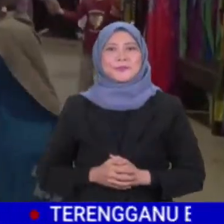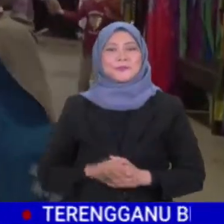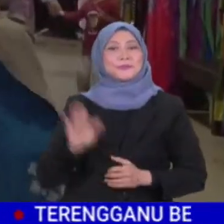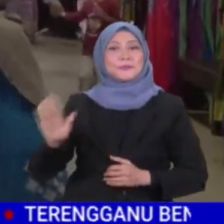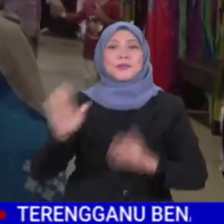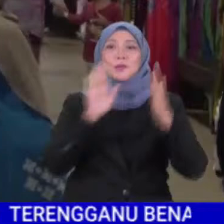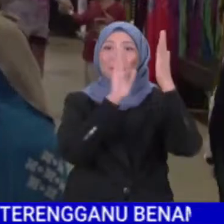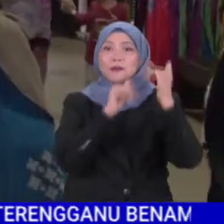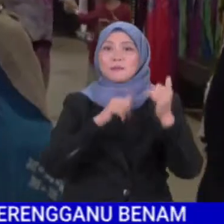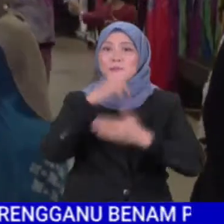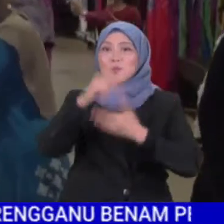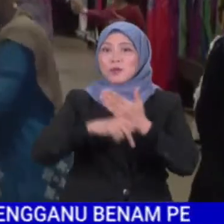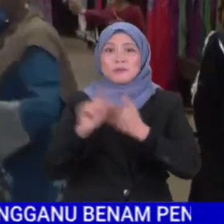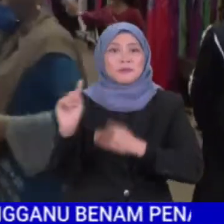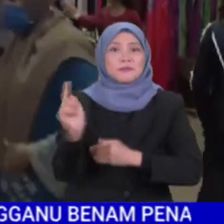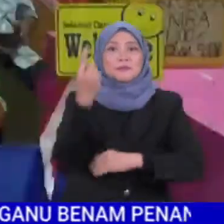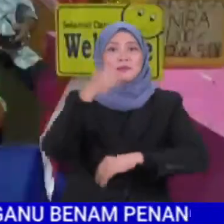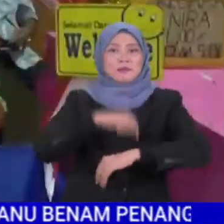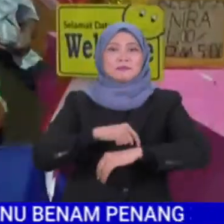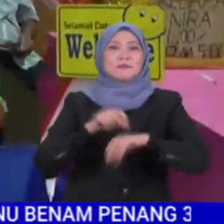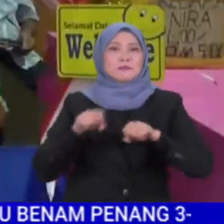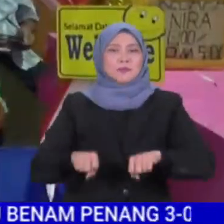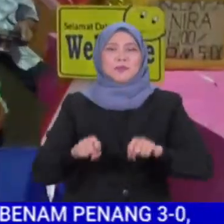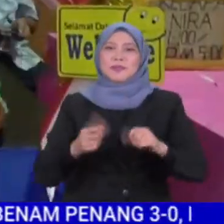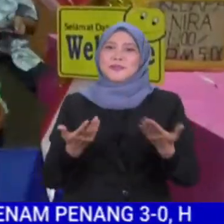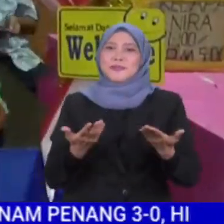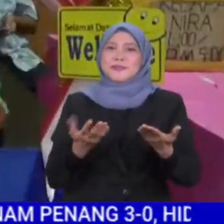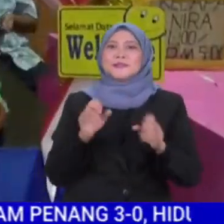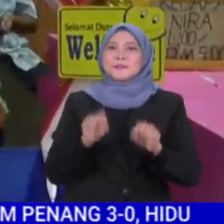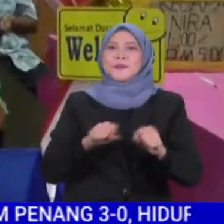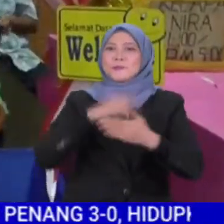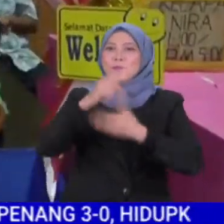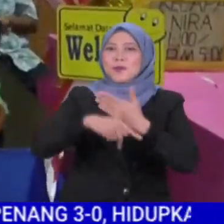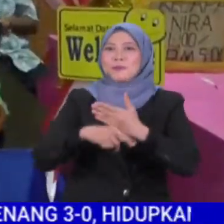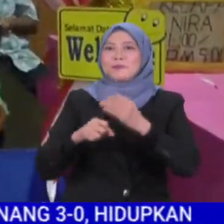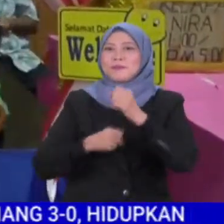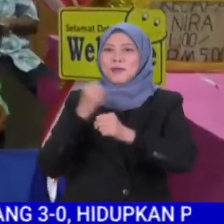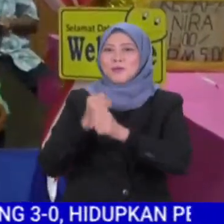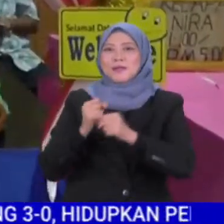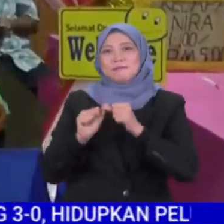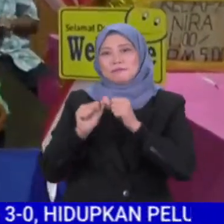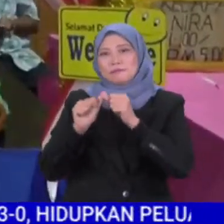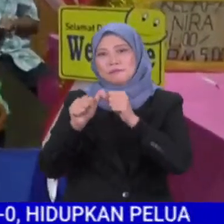Beliau berharap program julung kali diadakan itu dapat dijadikan acara tahunan.